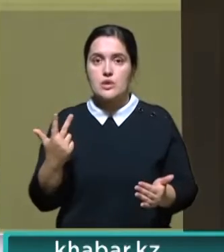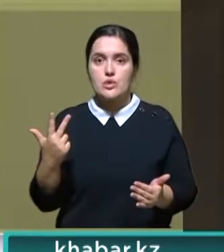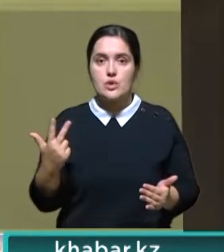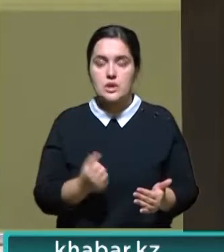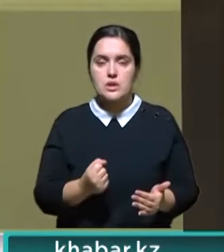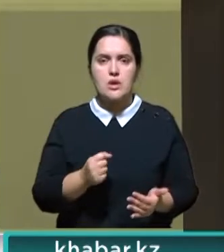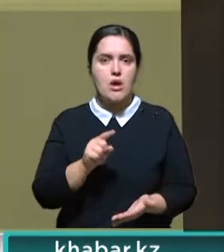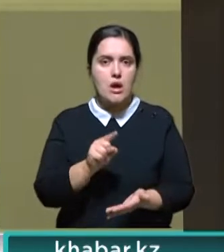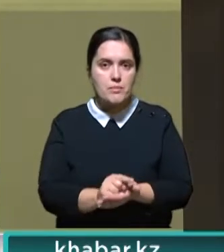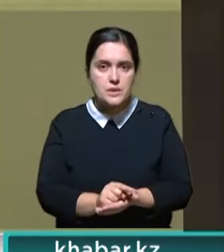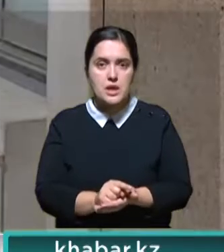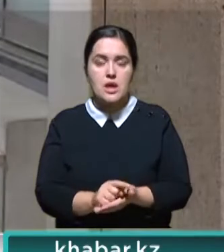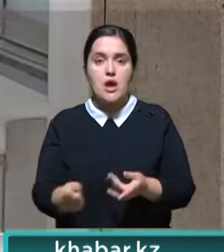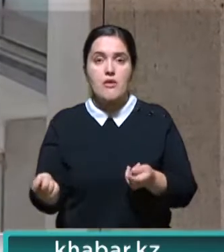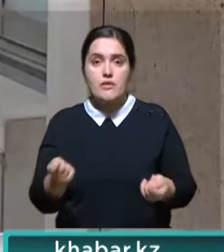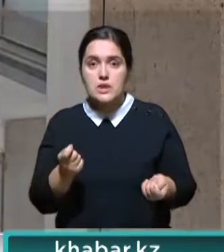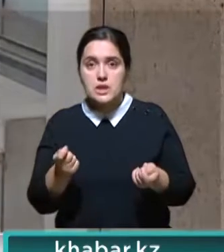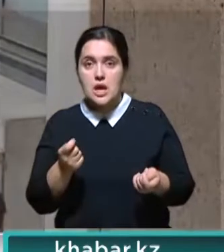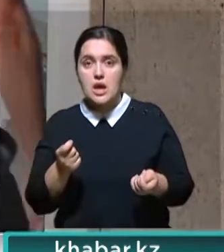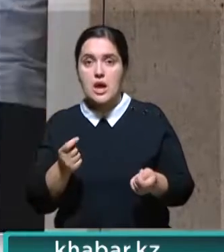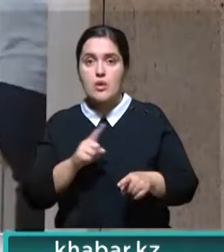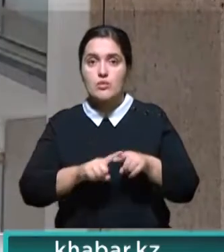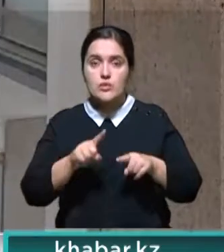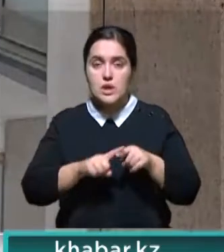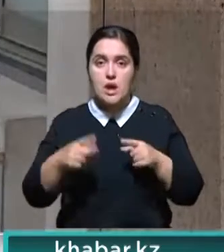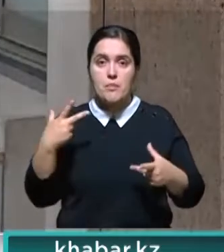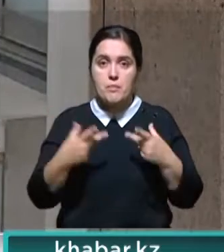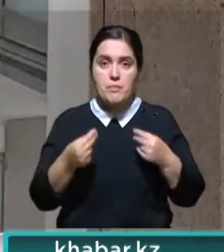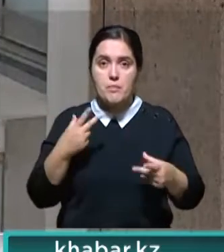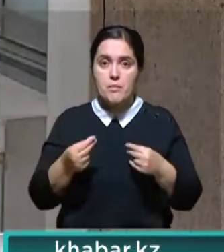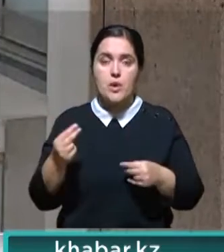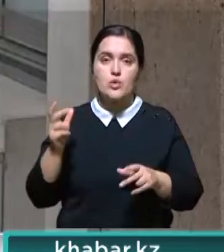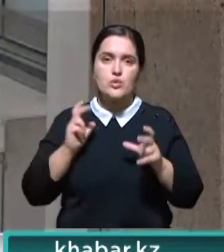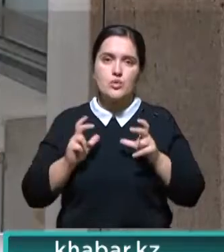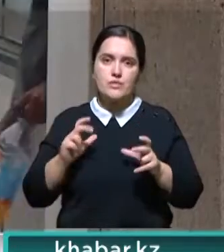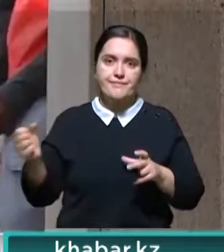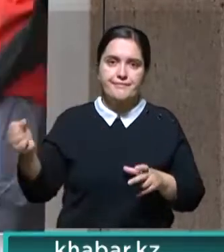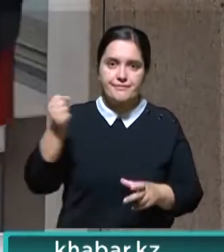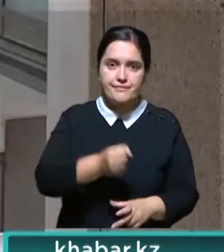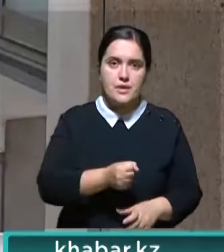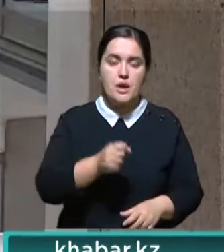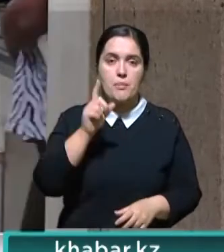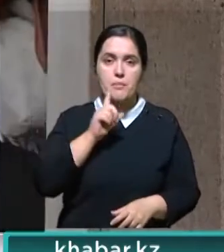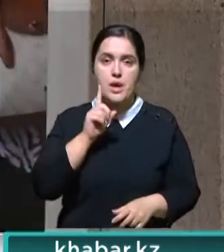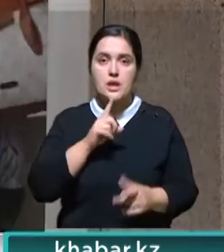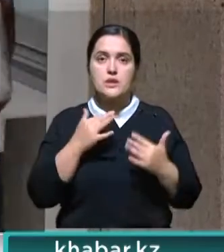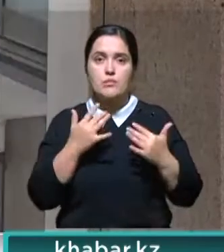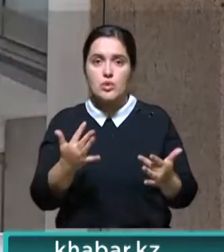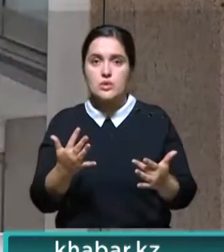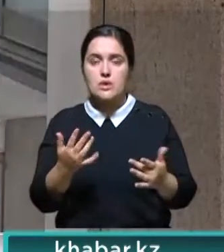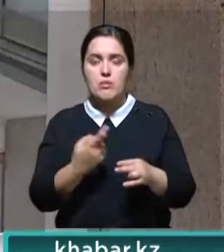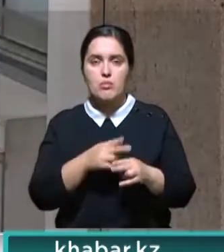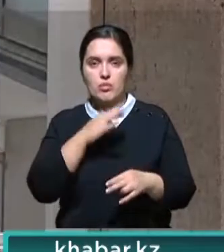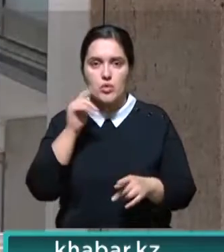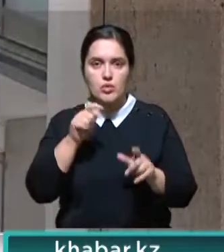течение 3 недель обязательно. Власти страны к ускорению прививочной кампании привлекают студентов-медиков. Пока же спрос превышает